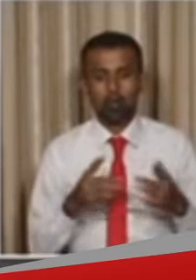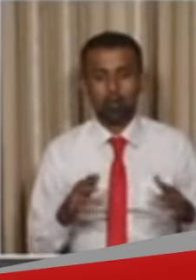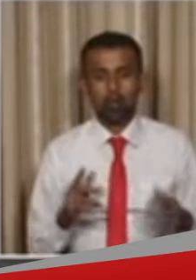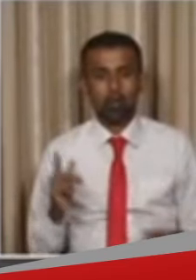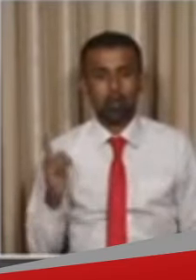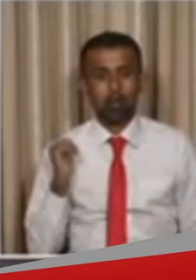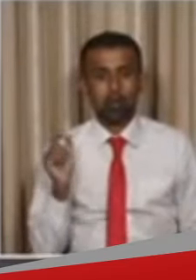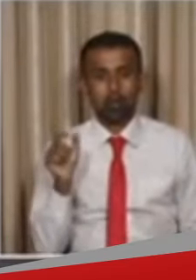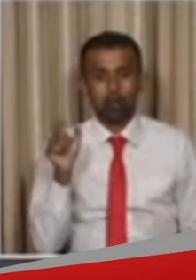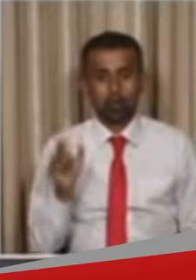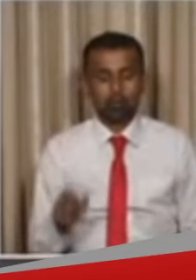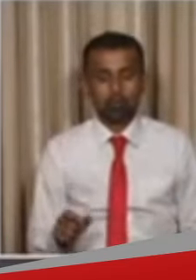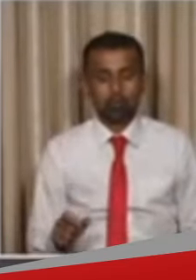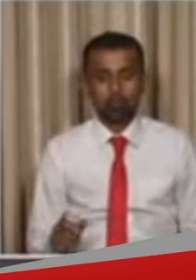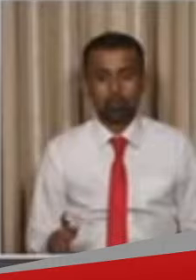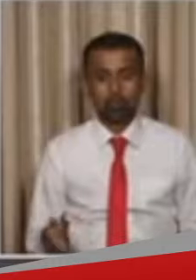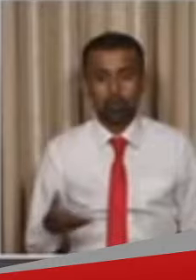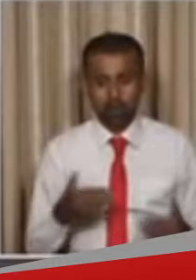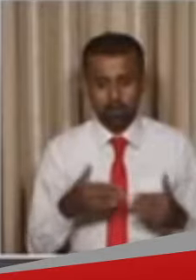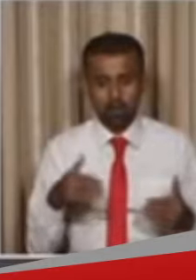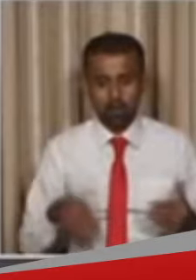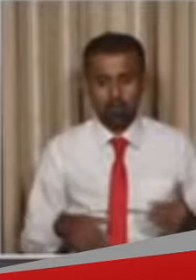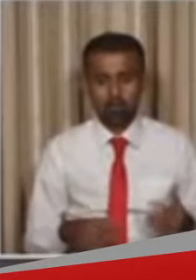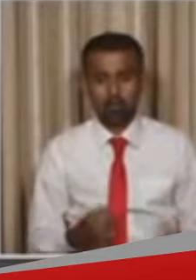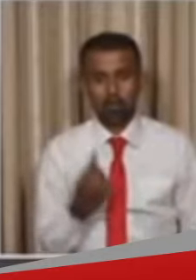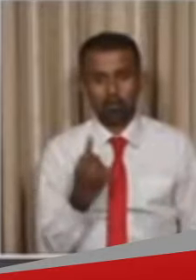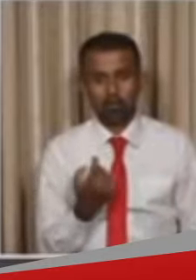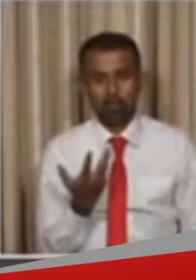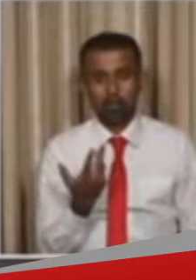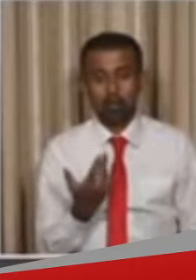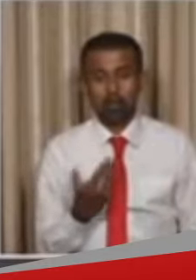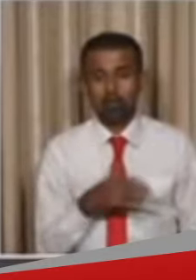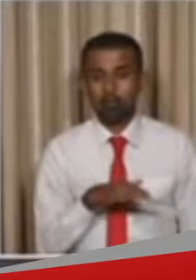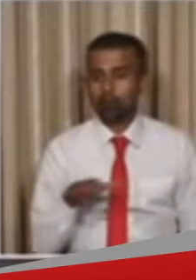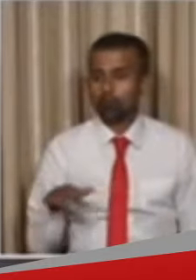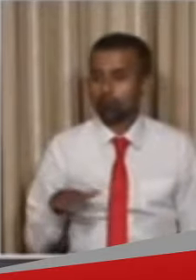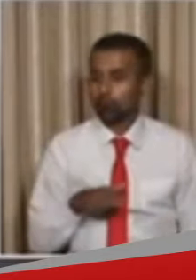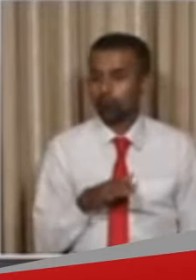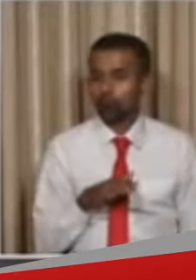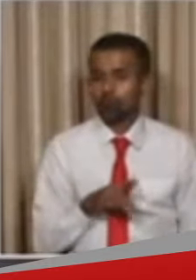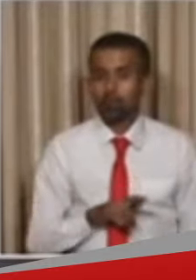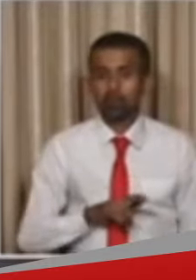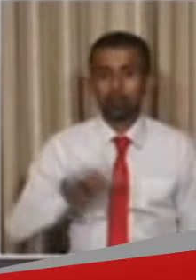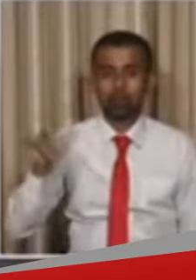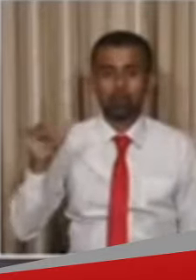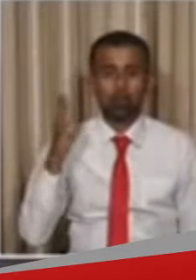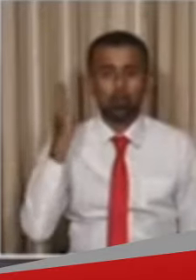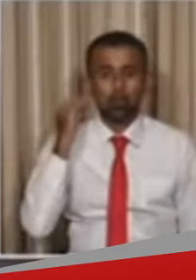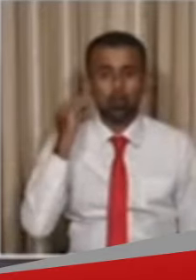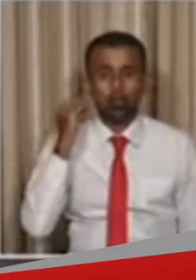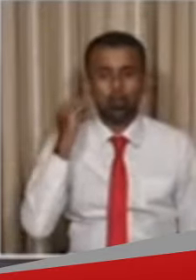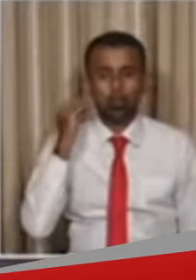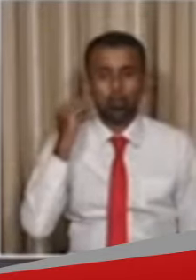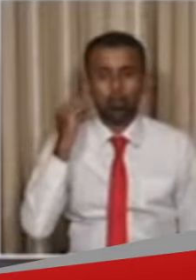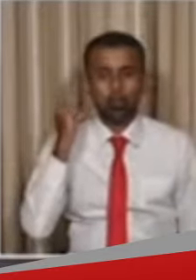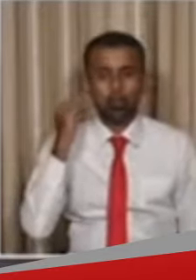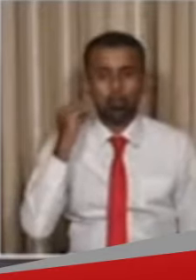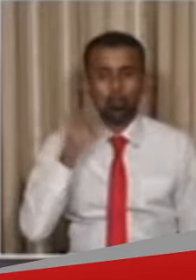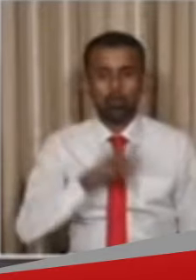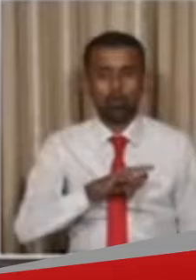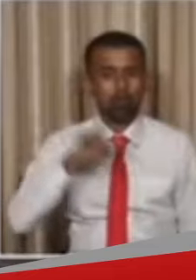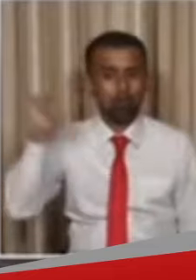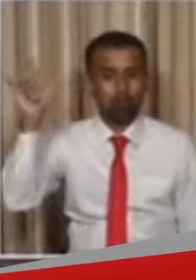රණවිරුව අද 100,000 ගානක් අපේ ප්‍රදේශවල පවා ගිහිල්ලා තියෙනවා. දැන් රුසියාවට